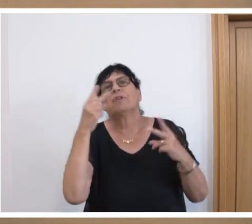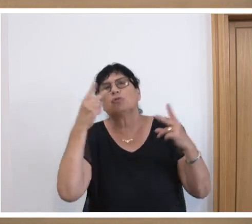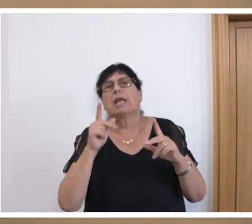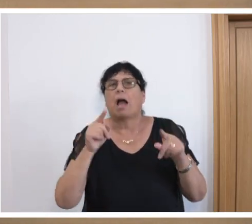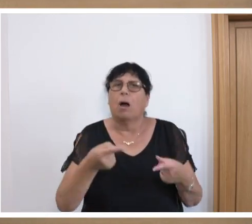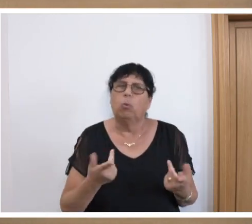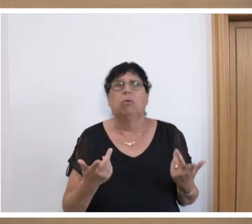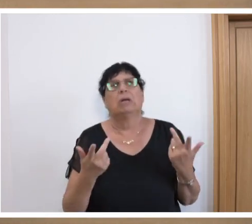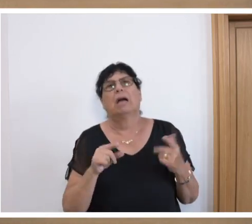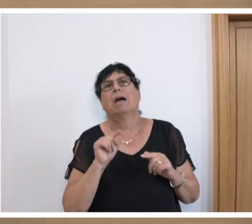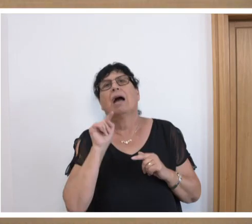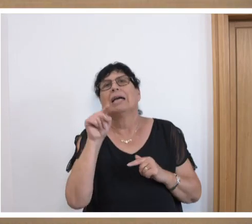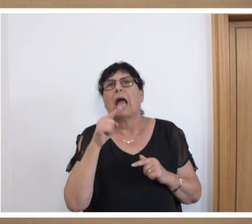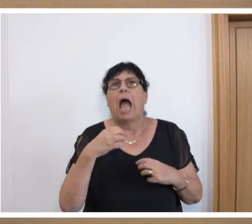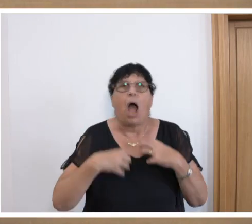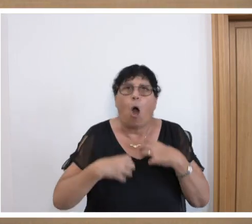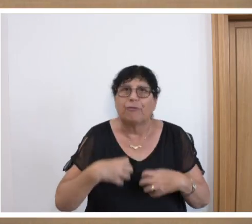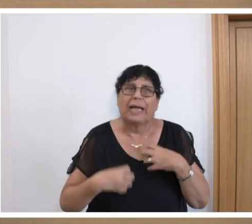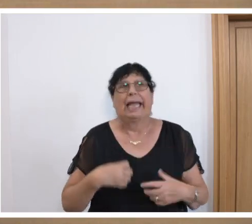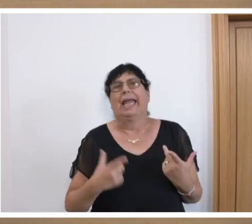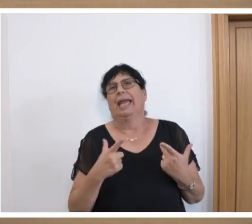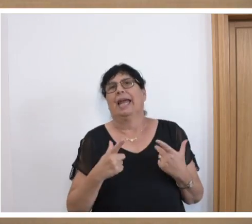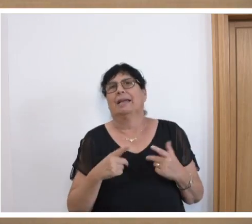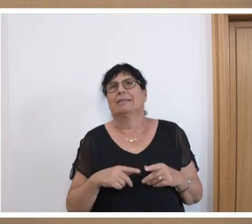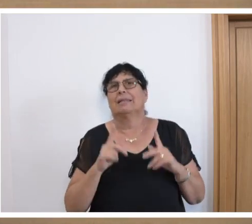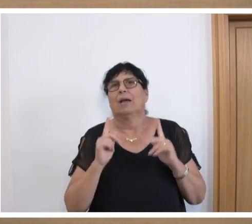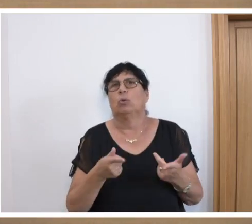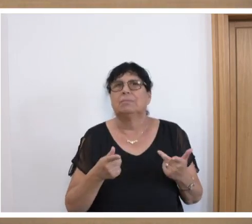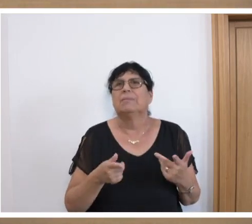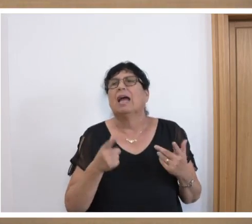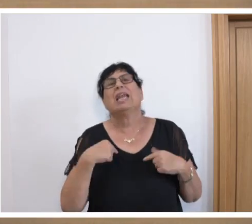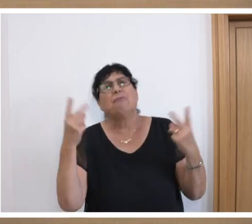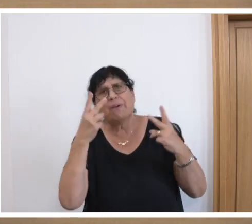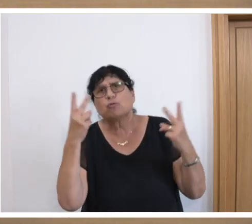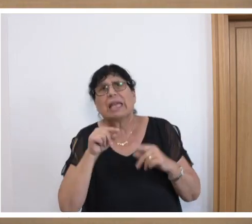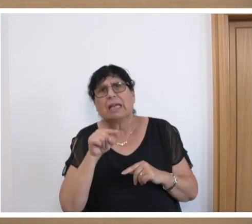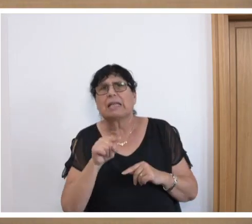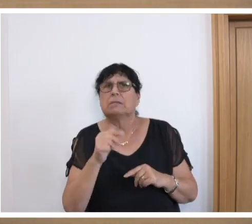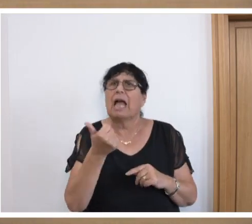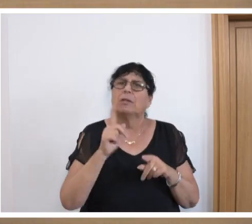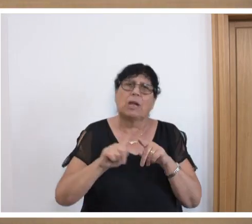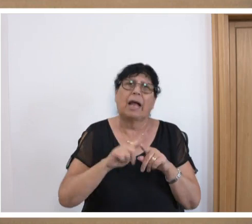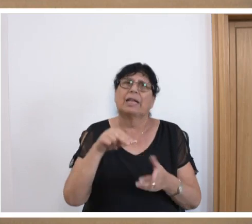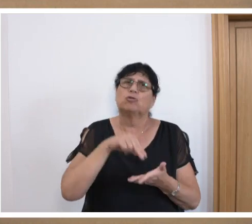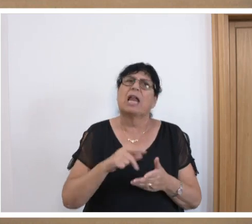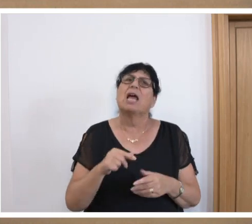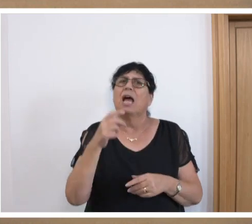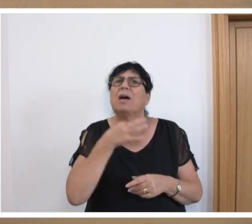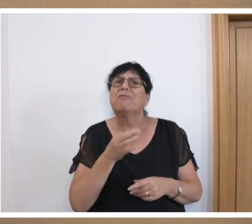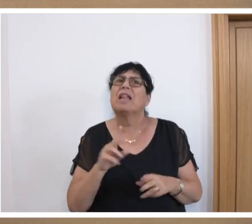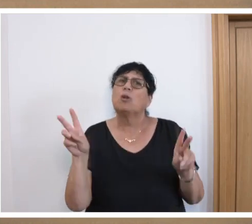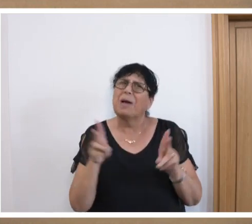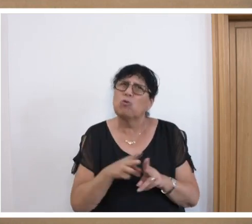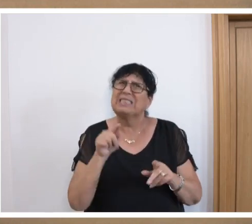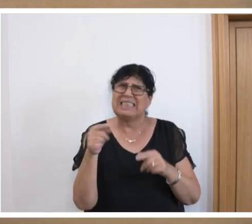Ich verstehe auch, dass man dort aufgeregt ist und fast hinter den Atem gerät. Ich verstehe das an der einen oder anderen Stelle. Aber ich will es auch mal kurz sagen. Aber dann in